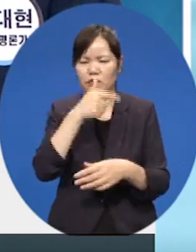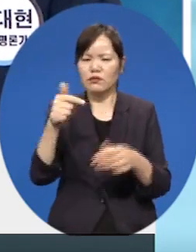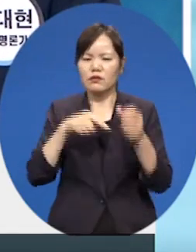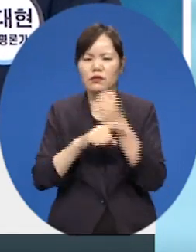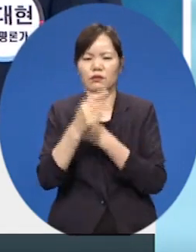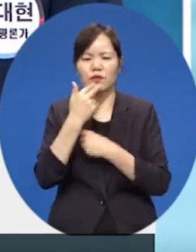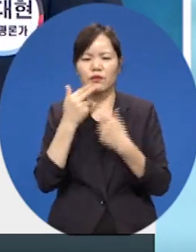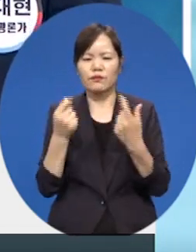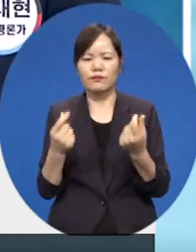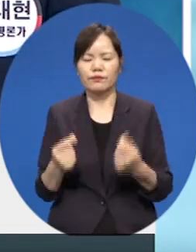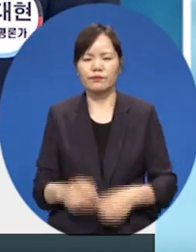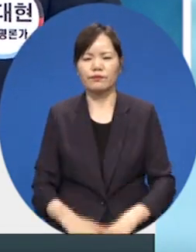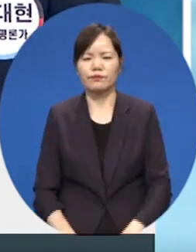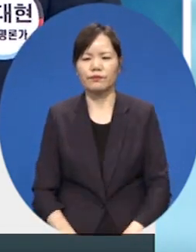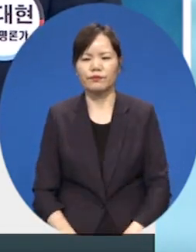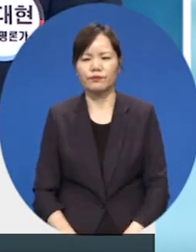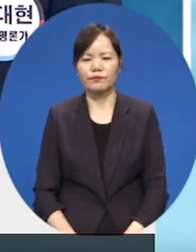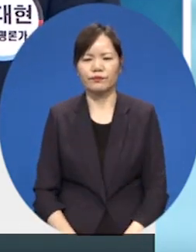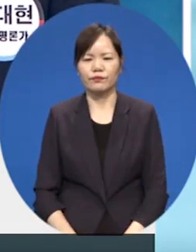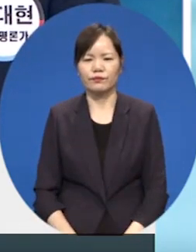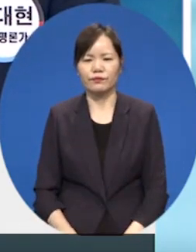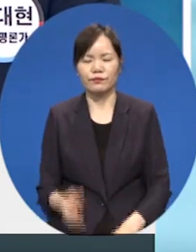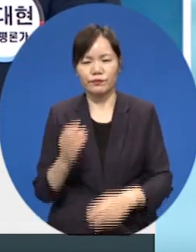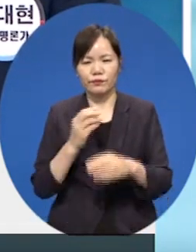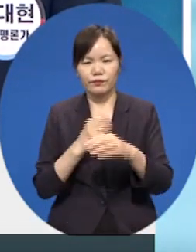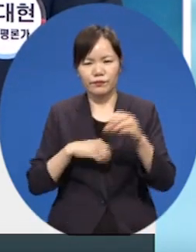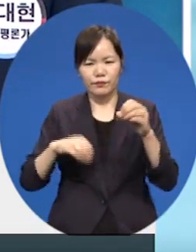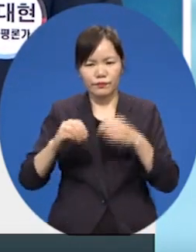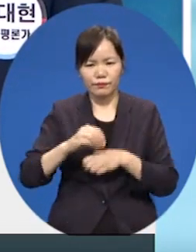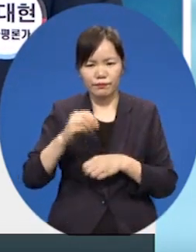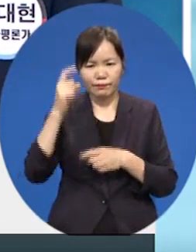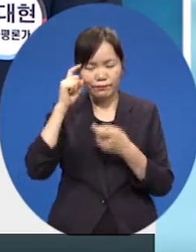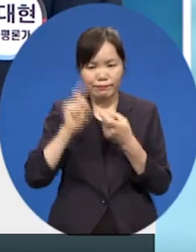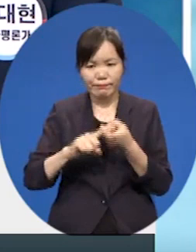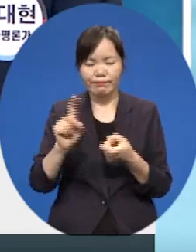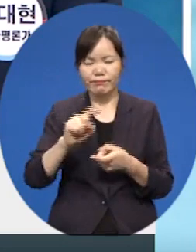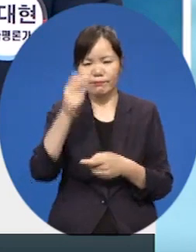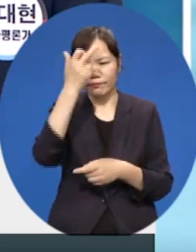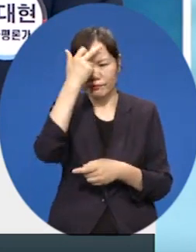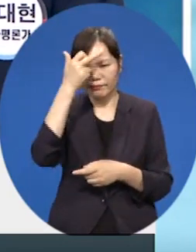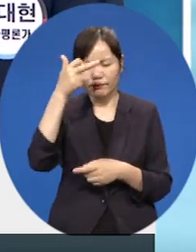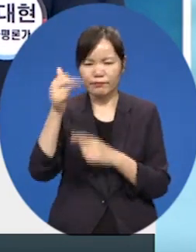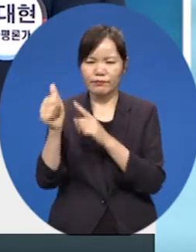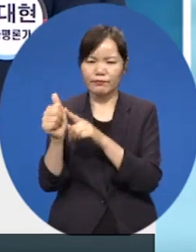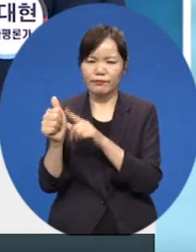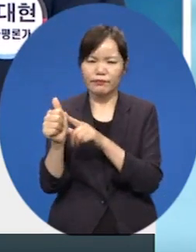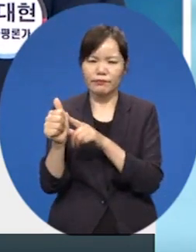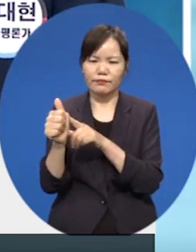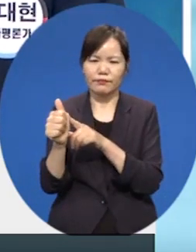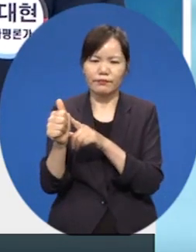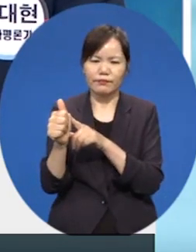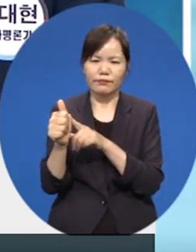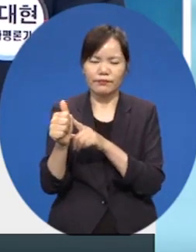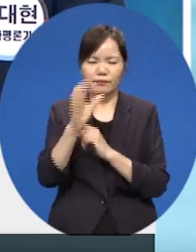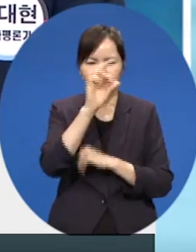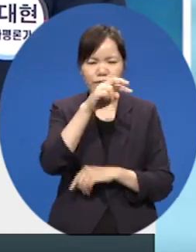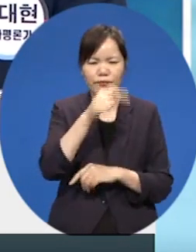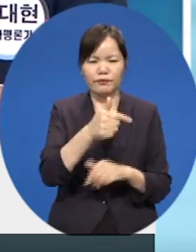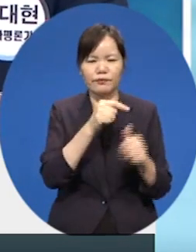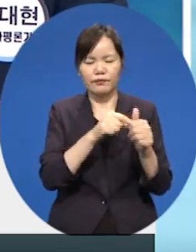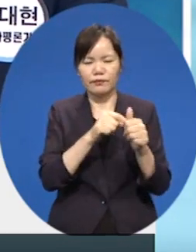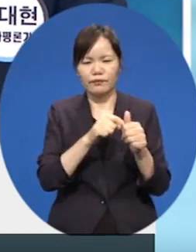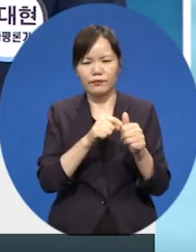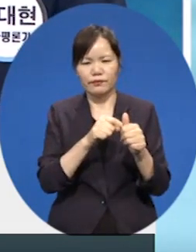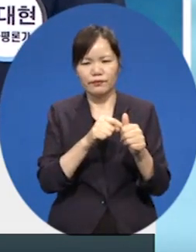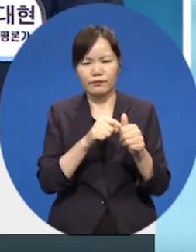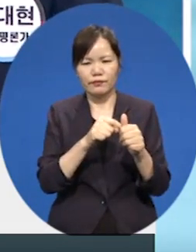없어 보입니다. 오히려 이제 저는 좀 더 흥미롭게 본 장면은 최재형 전 감사원장 이분이 윤석열 전 총장을 지금 뭐